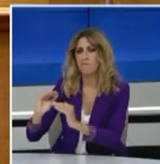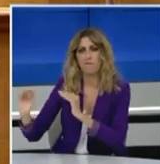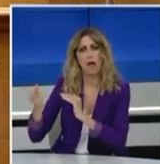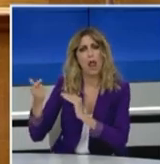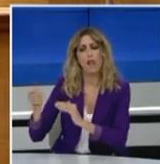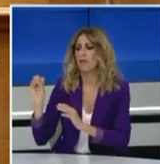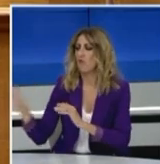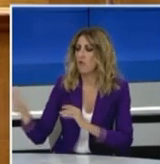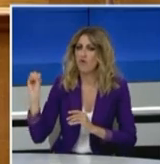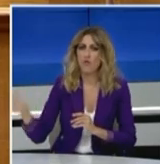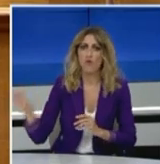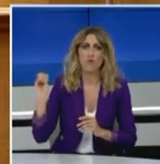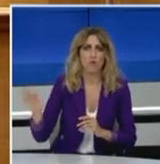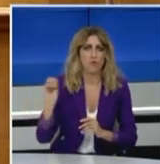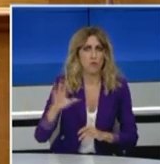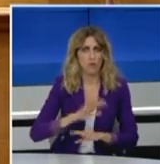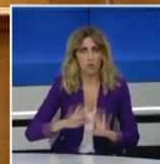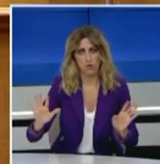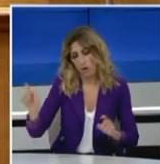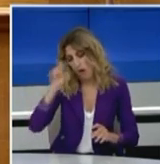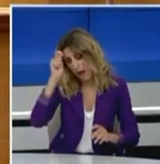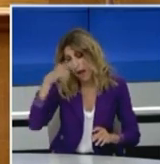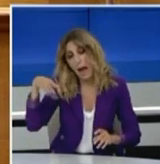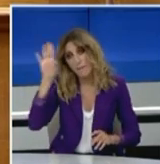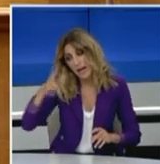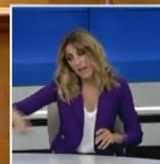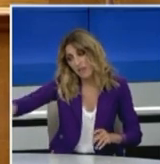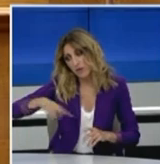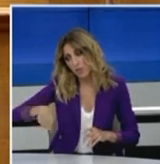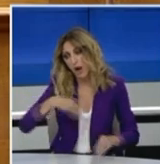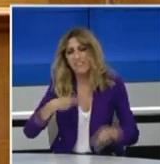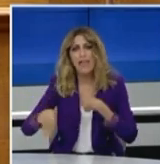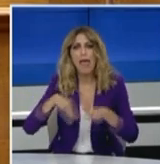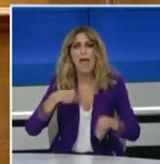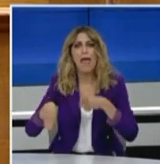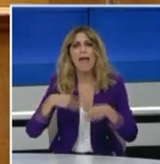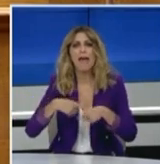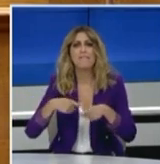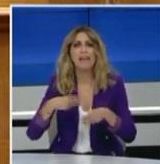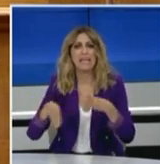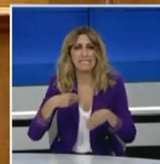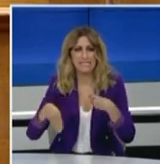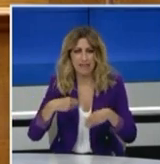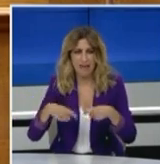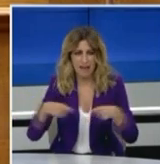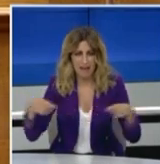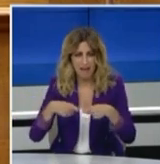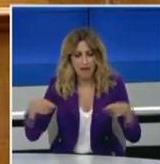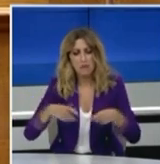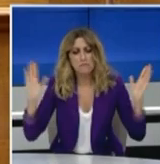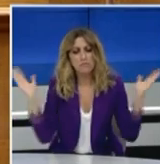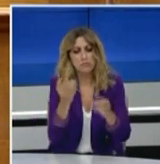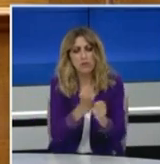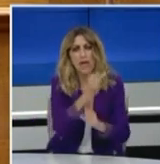προώθηση της απαράδεκτης ευελιξίας στην αγορά εργασίας. Μας λέτε ότι τα επιτελεία